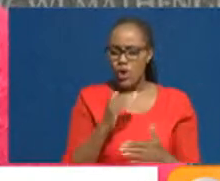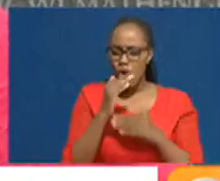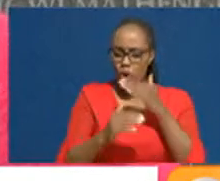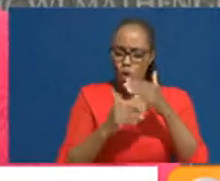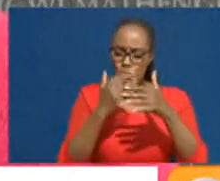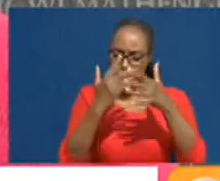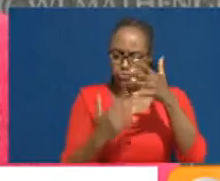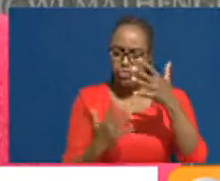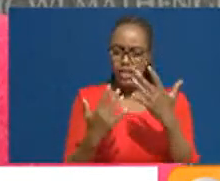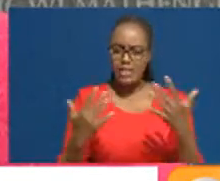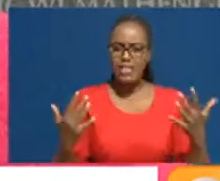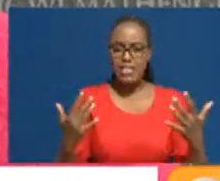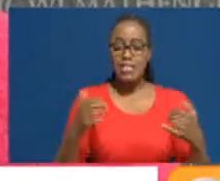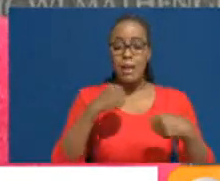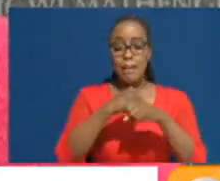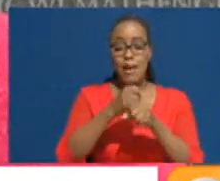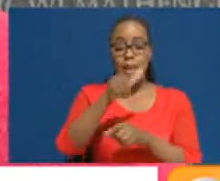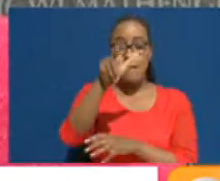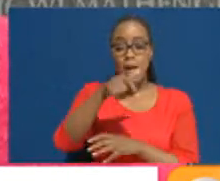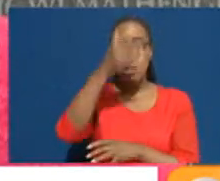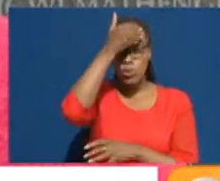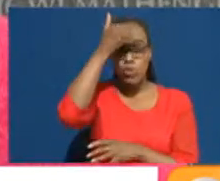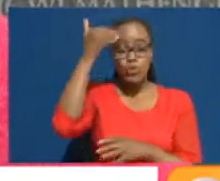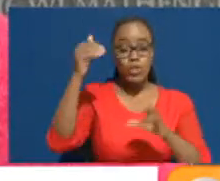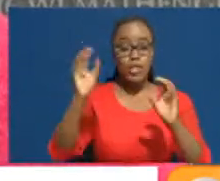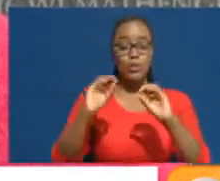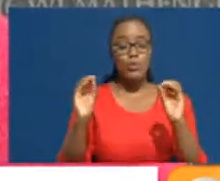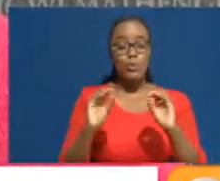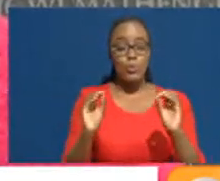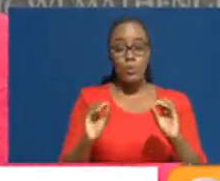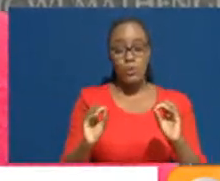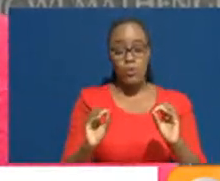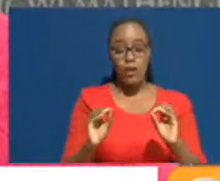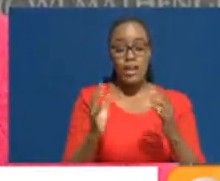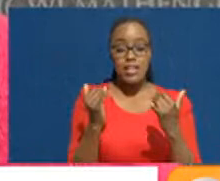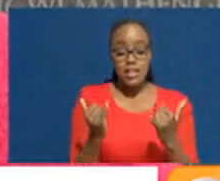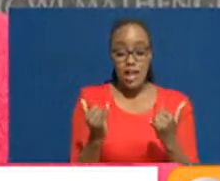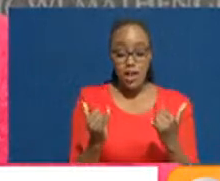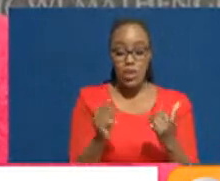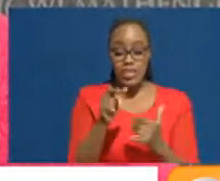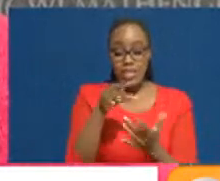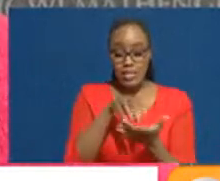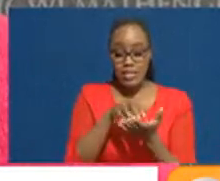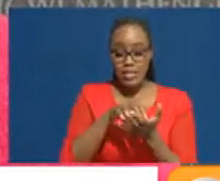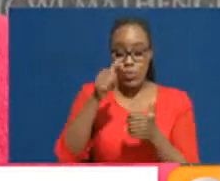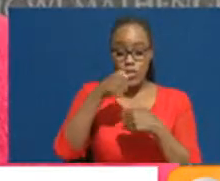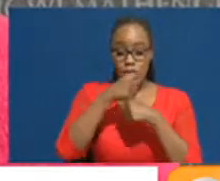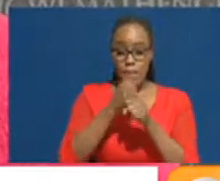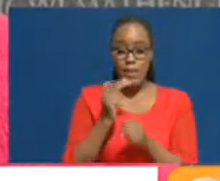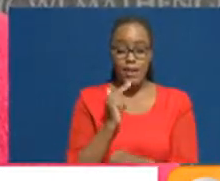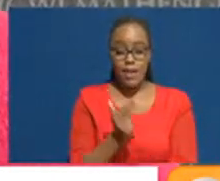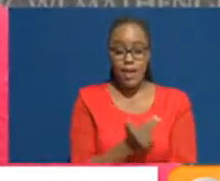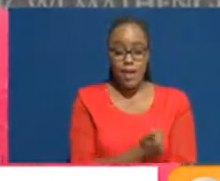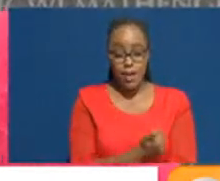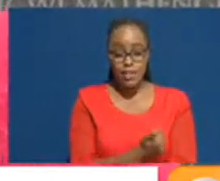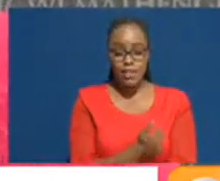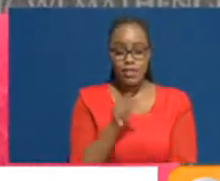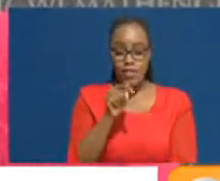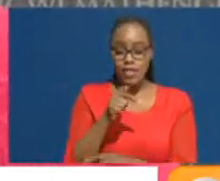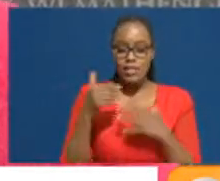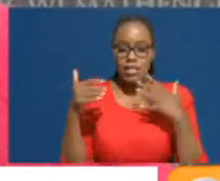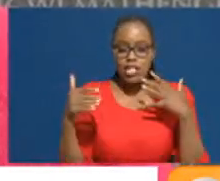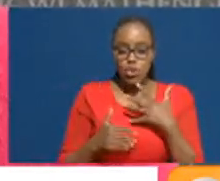mambo inafanya mtu asisahau. Na sasa ile hali inatufanya hata tu ni ile